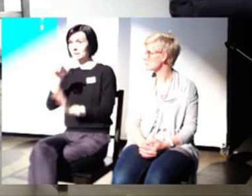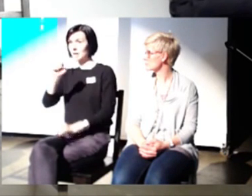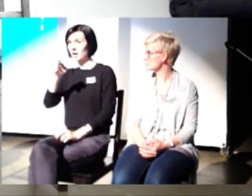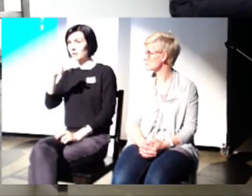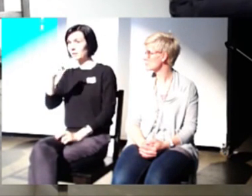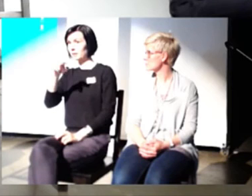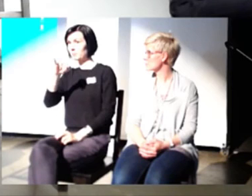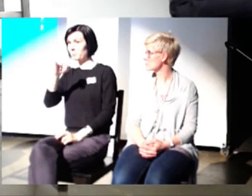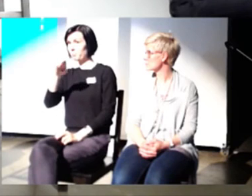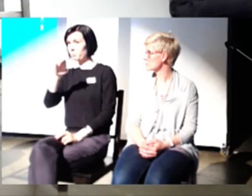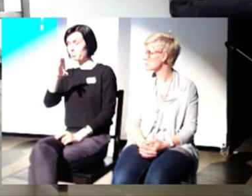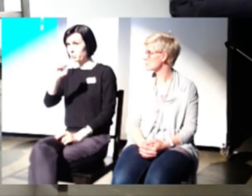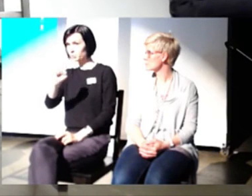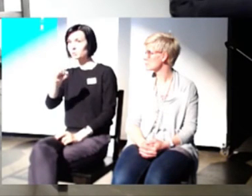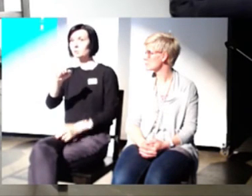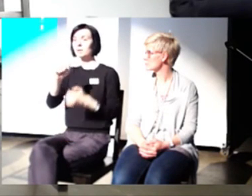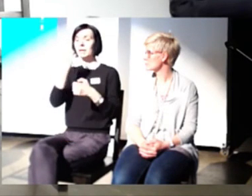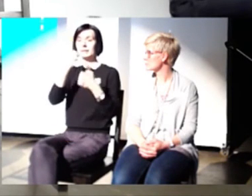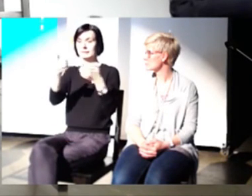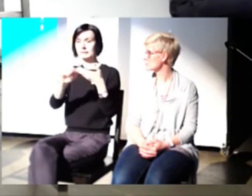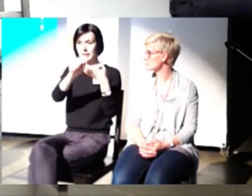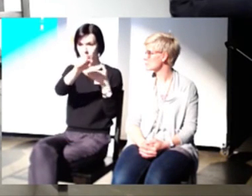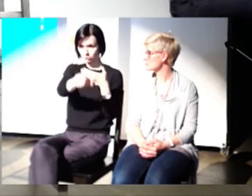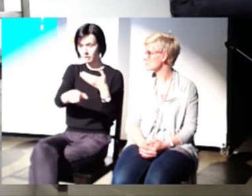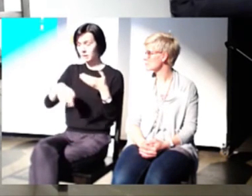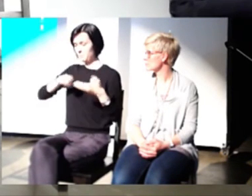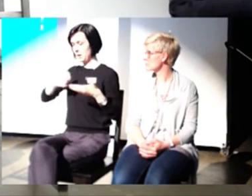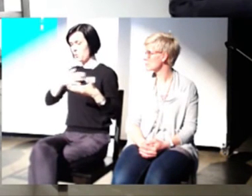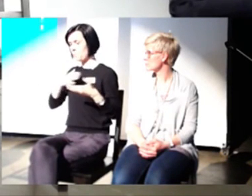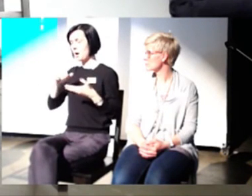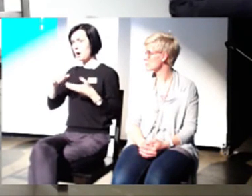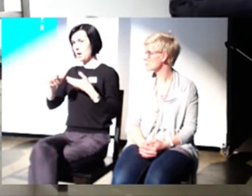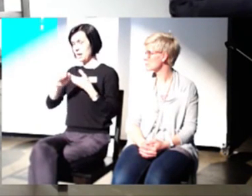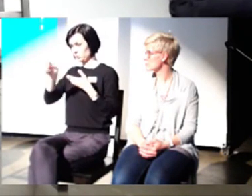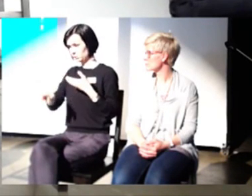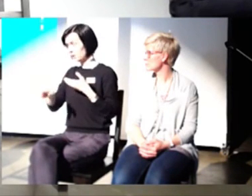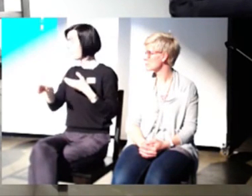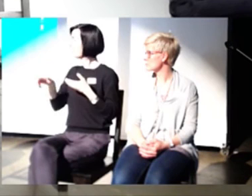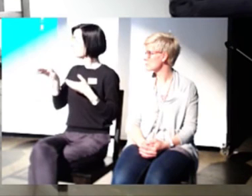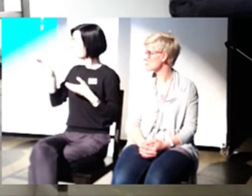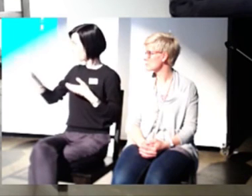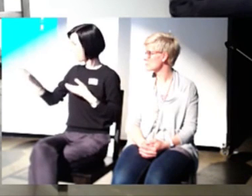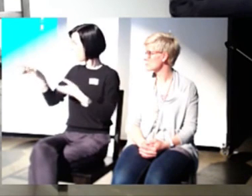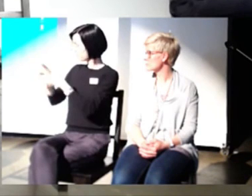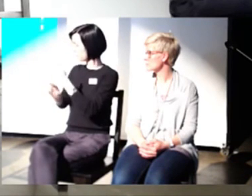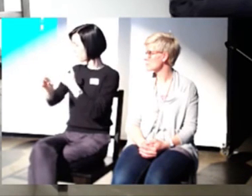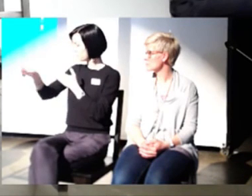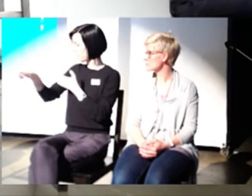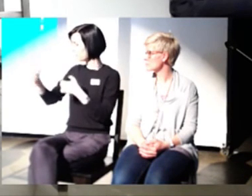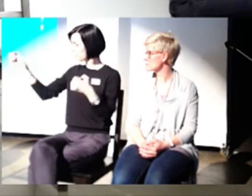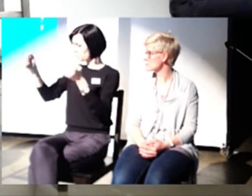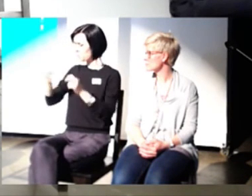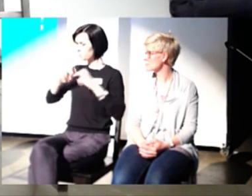residenssiedustaja, meidän residenssiedustajat ja teidän taiteilijat, jotka olisivat